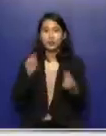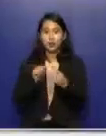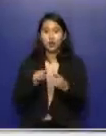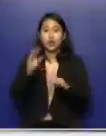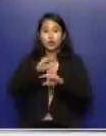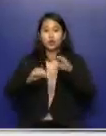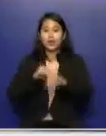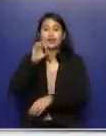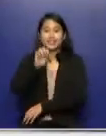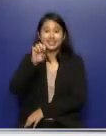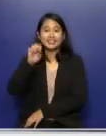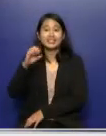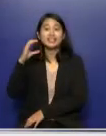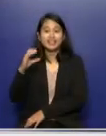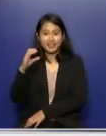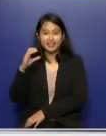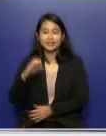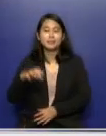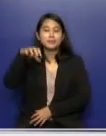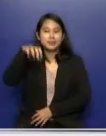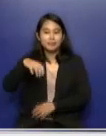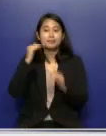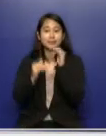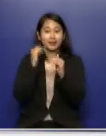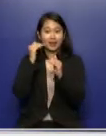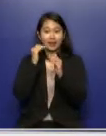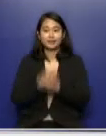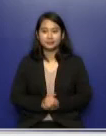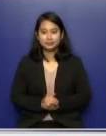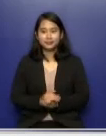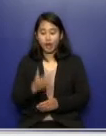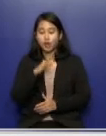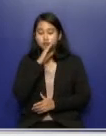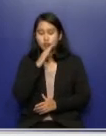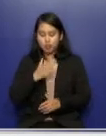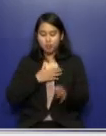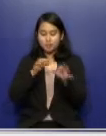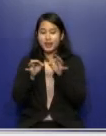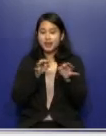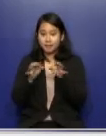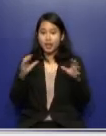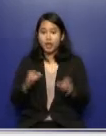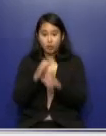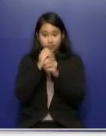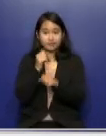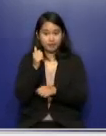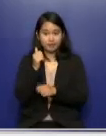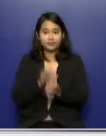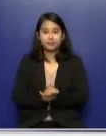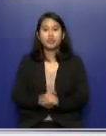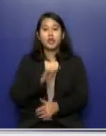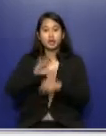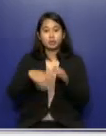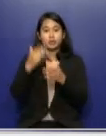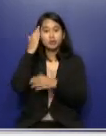โครงการพัฒนาพื้นที่ทางภาคตะวันออกนั้นนะครับถ้าผมอธิบายโดยภาพรวมอย่างนี้ได้ไหมครับว่าทุกท่านก็ทรา